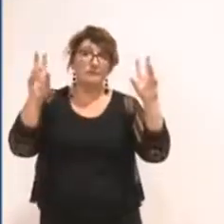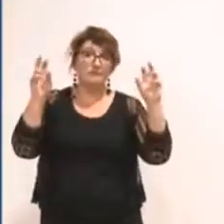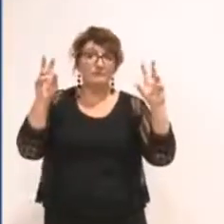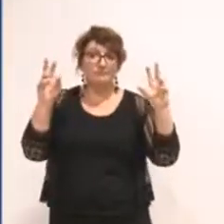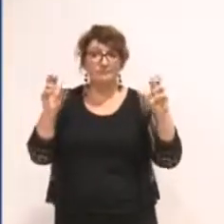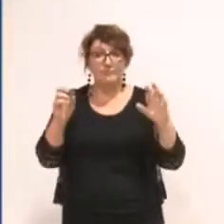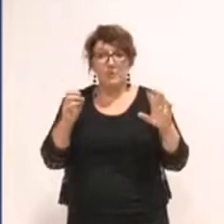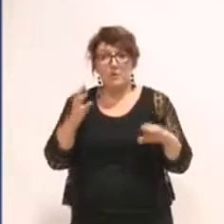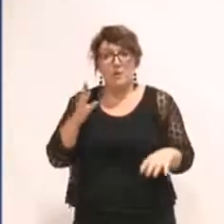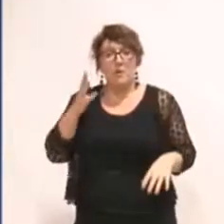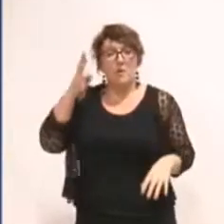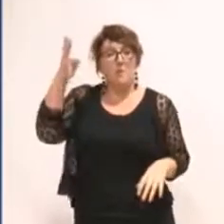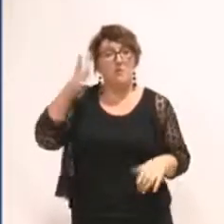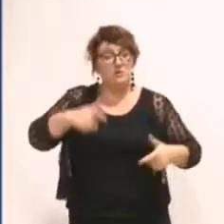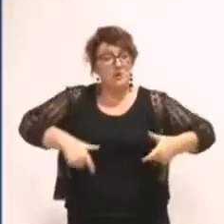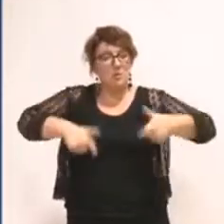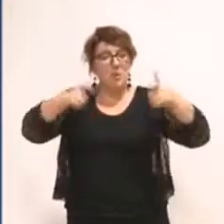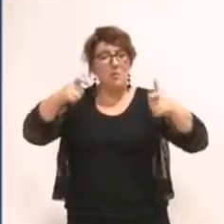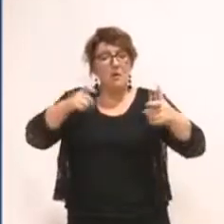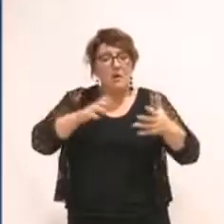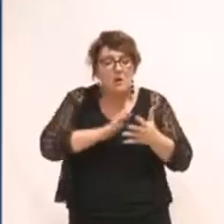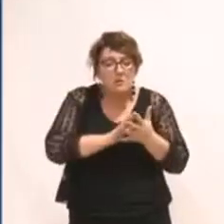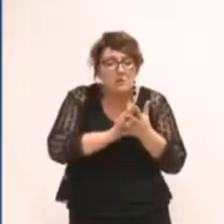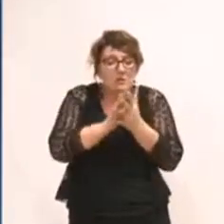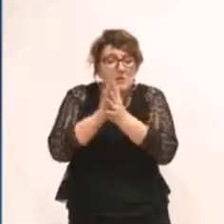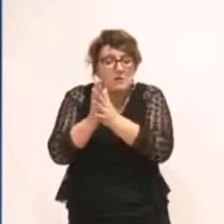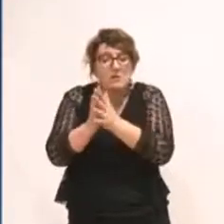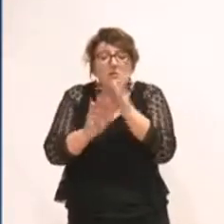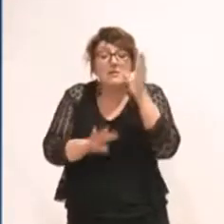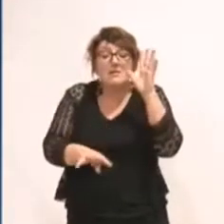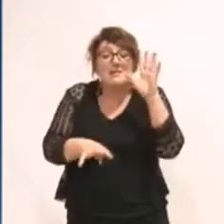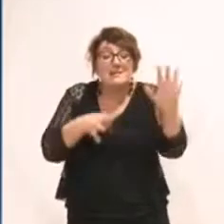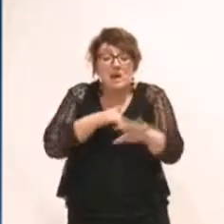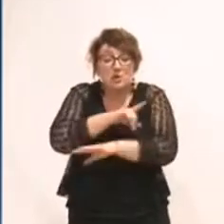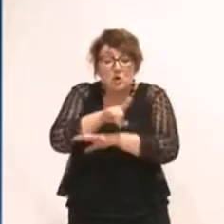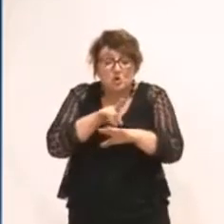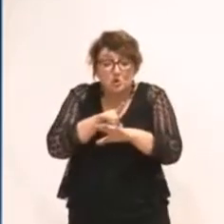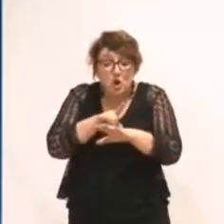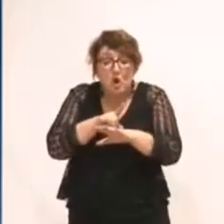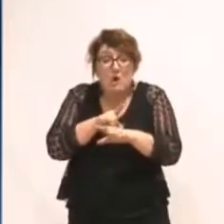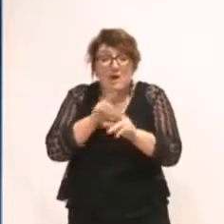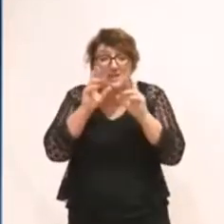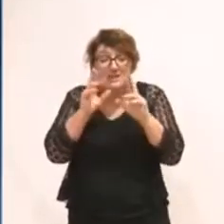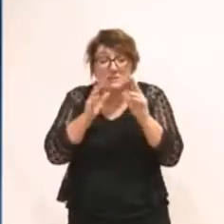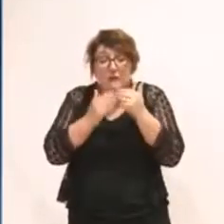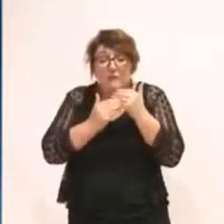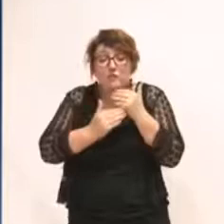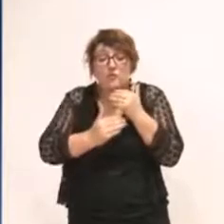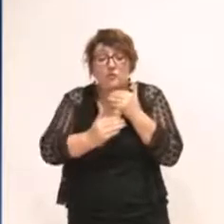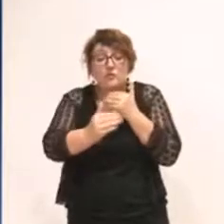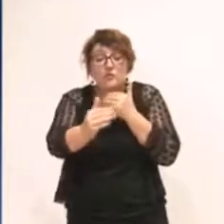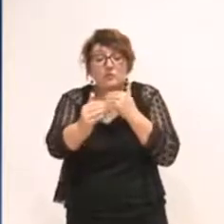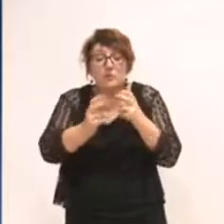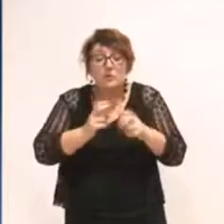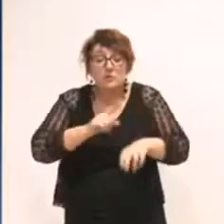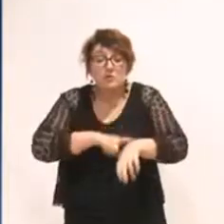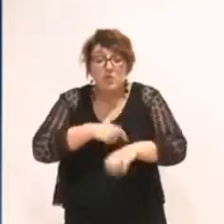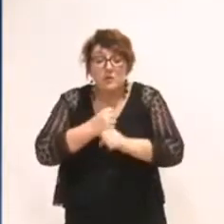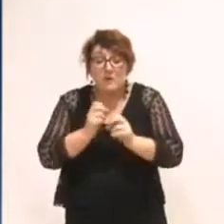d'évolution du projet urbain et qu'après vous reviendrez à un temps de travail un peu plus conséquent des